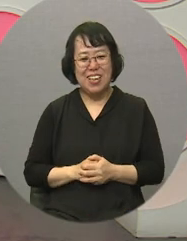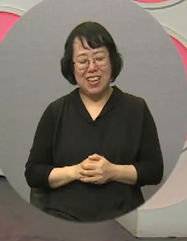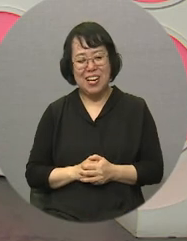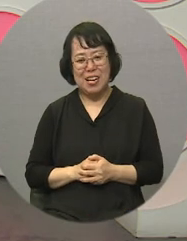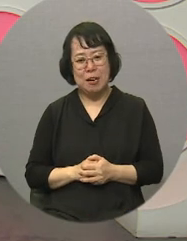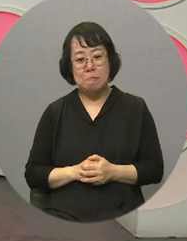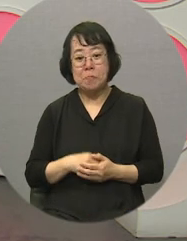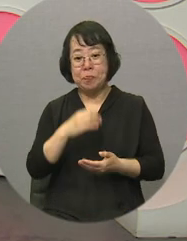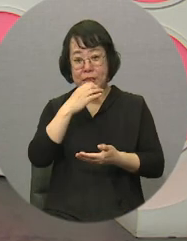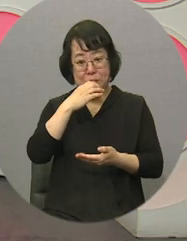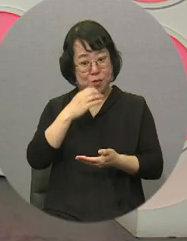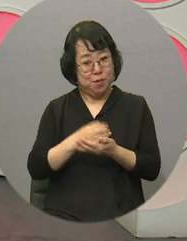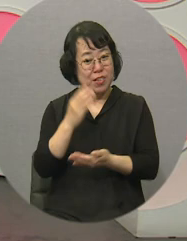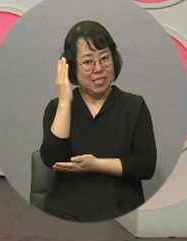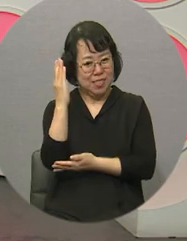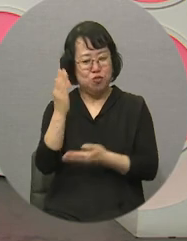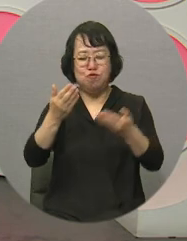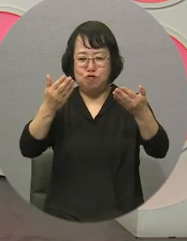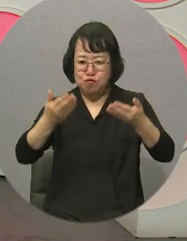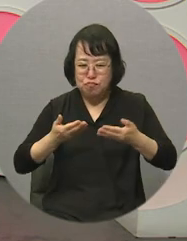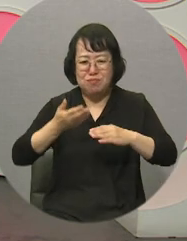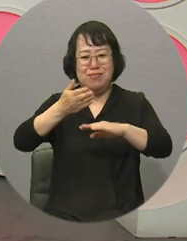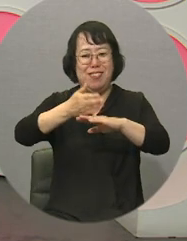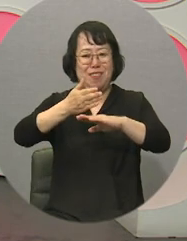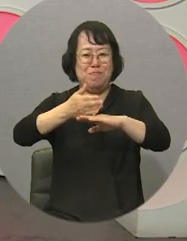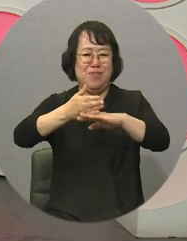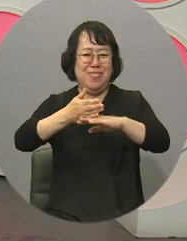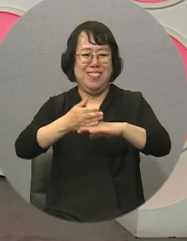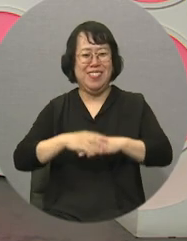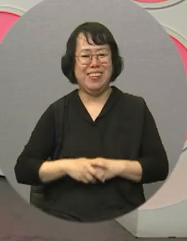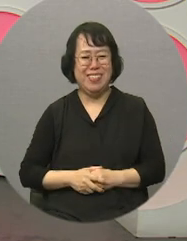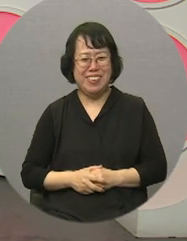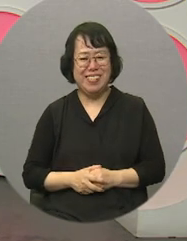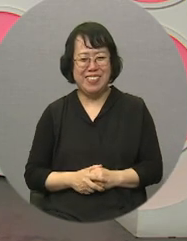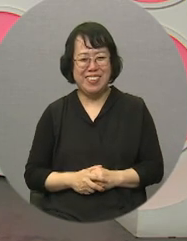다양한 감동 사연 보내주시고 보내주신 분들 다시 한번 감사드립니다. 네.